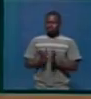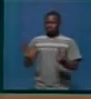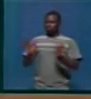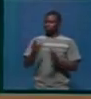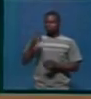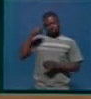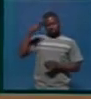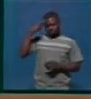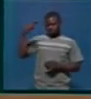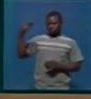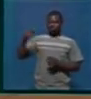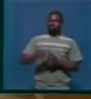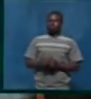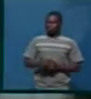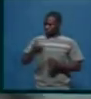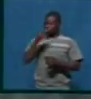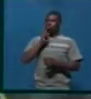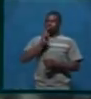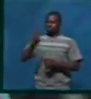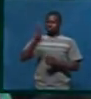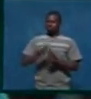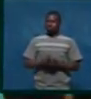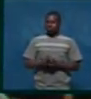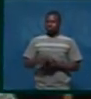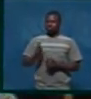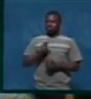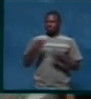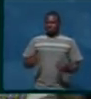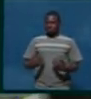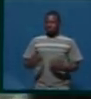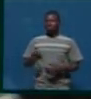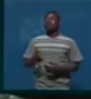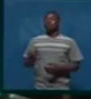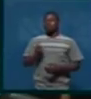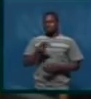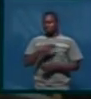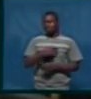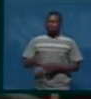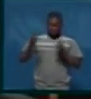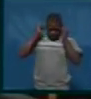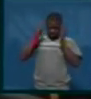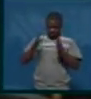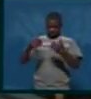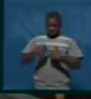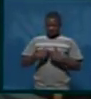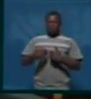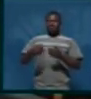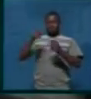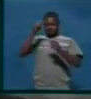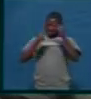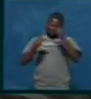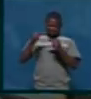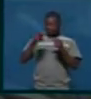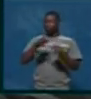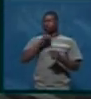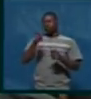Actuellement, nos enseignants permanents ont un niveau qui n'était pas très très élevé pour leur